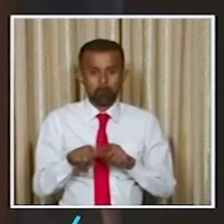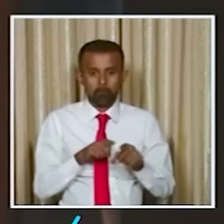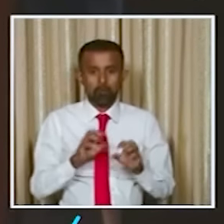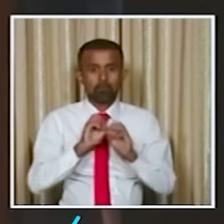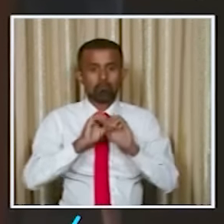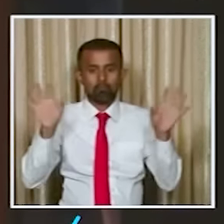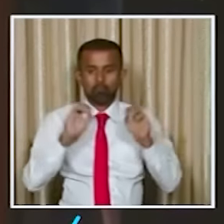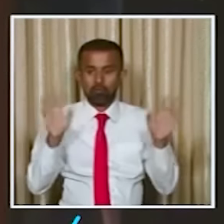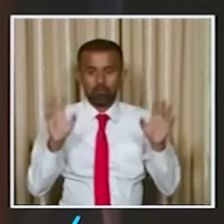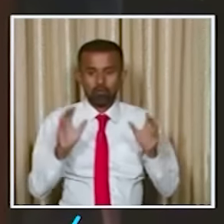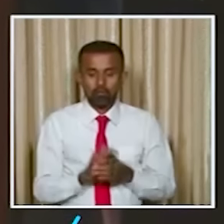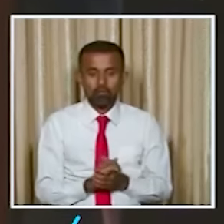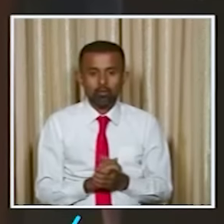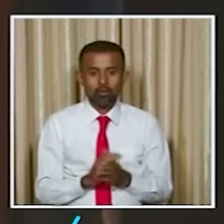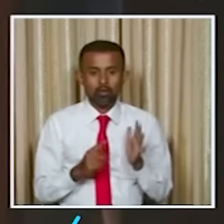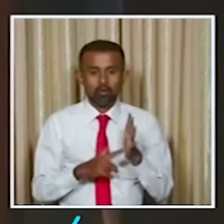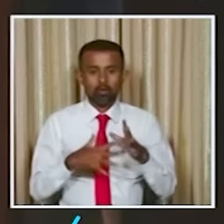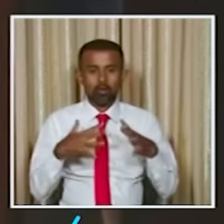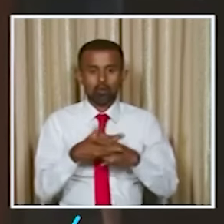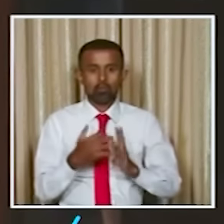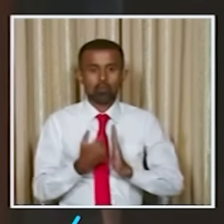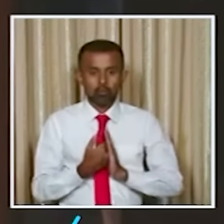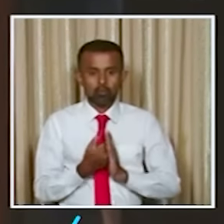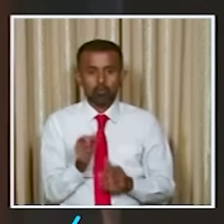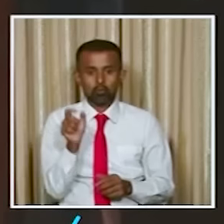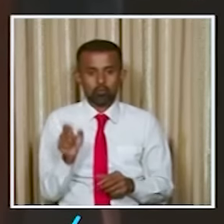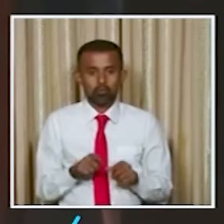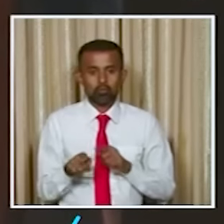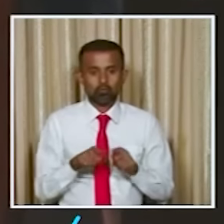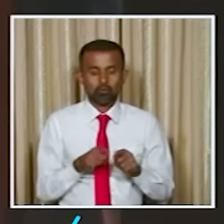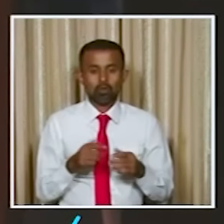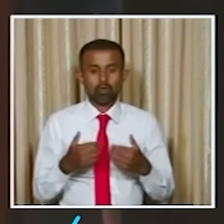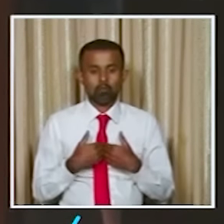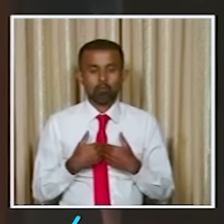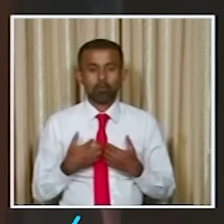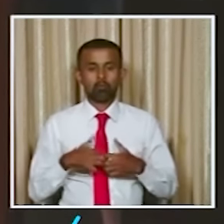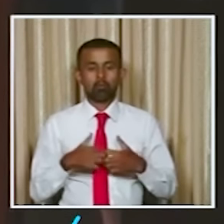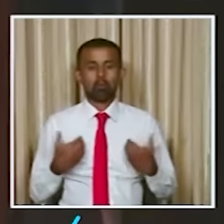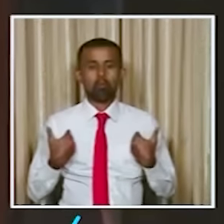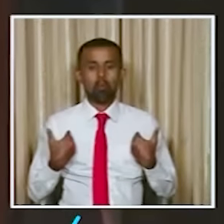ප්‍රකාශ කරනකොට නීතියට ගරු කරන පුද්ගලයෙක් හැටියට අපිට ලොකු ගැටලුවක්